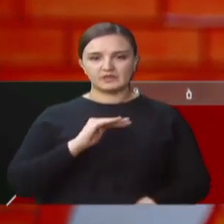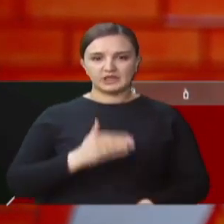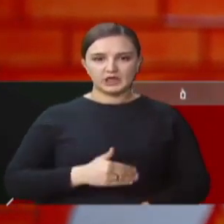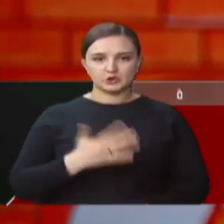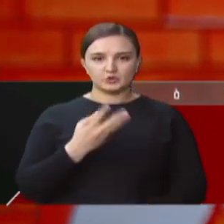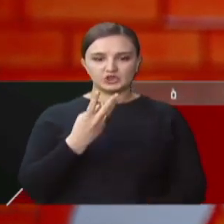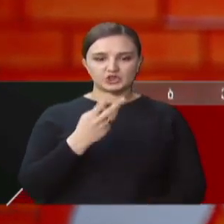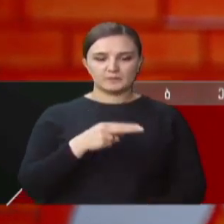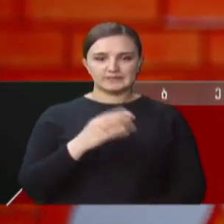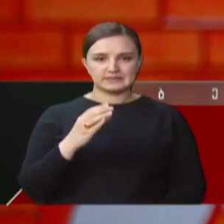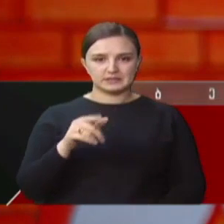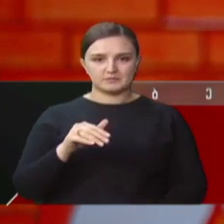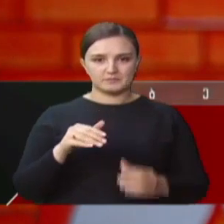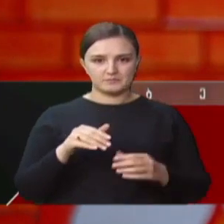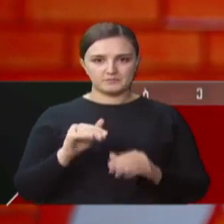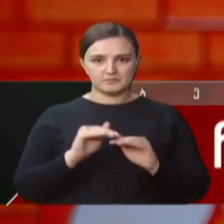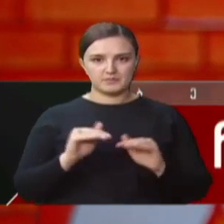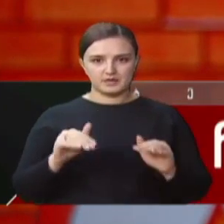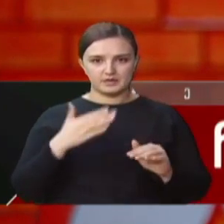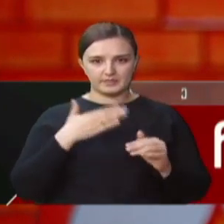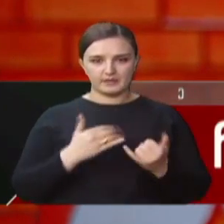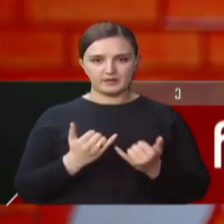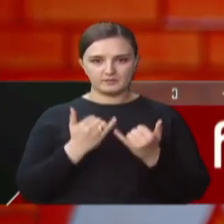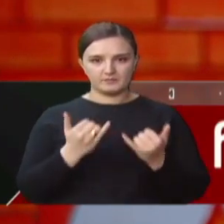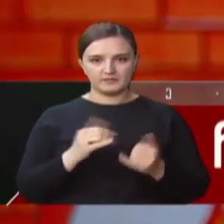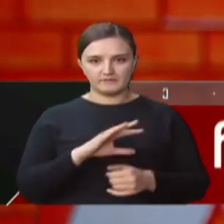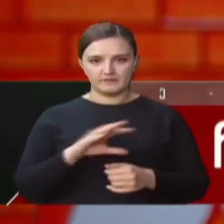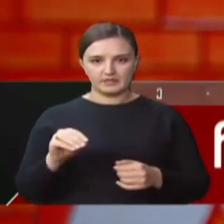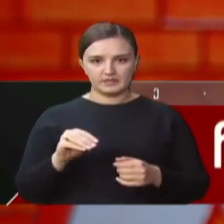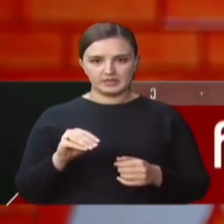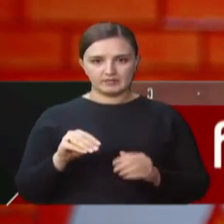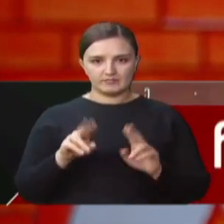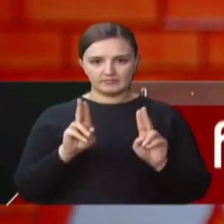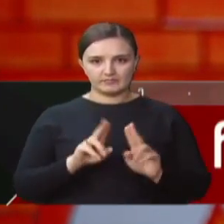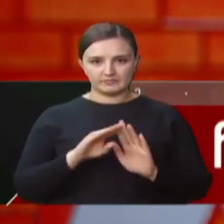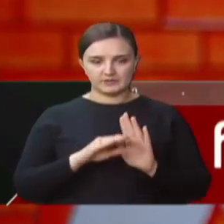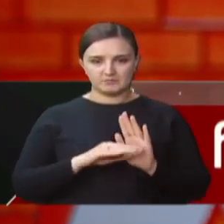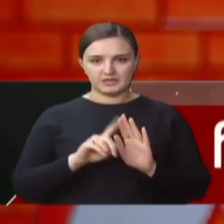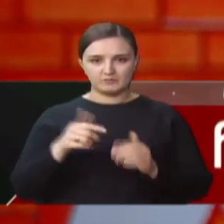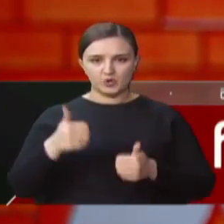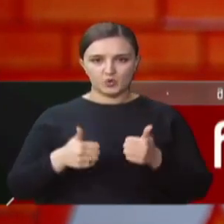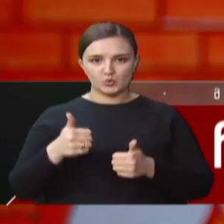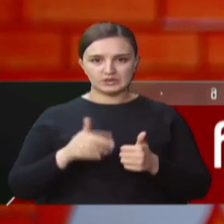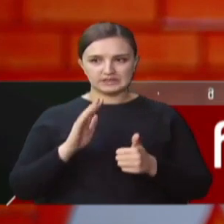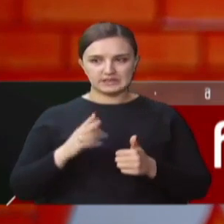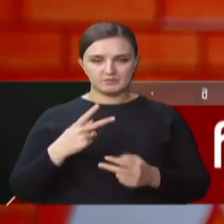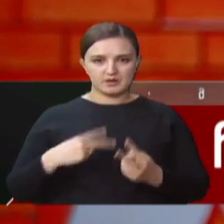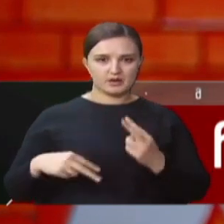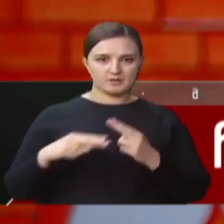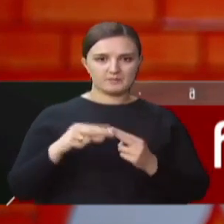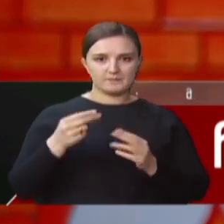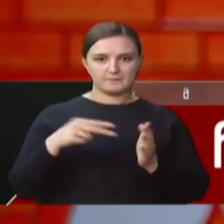kerzo baghebi, romlebits dakmaqopileba qvela standardebs da konkurentsia ikneba tanapari. Aseve ikneba